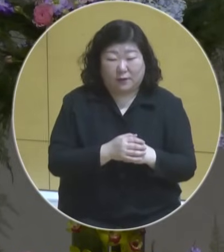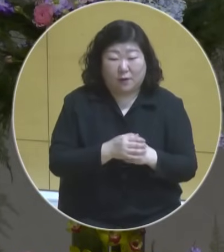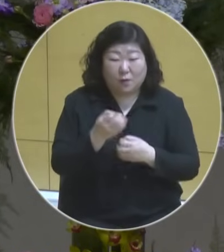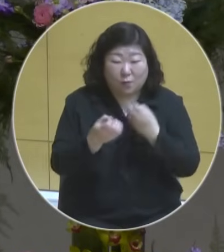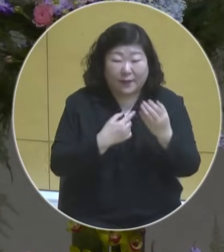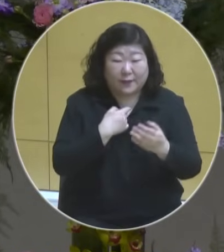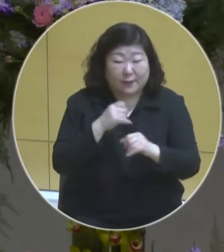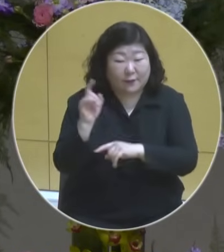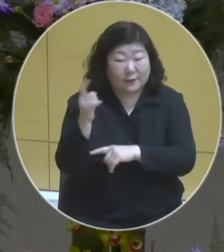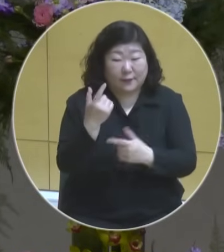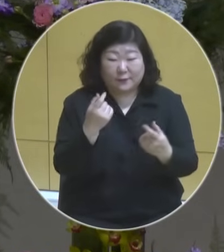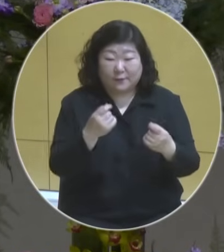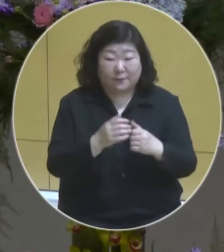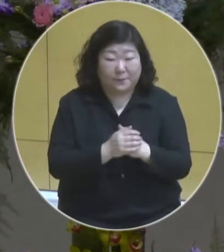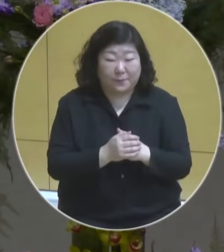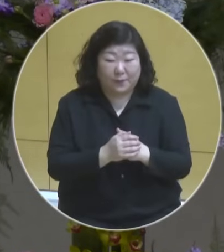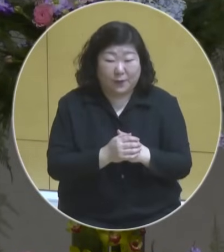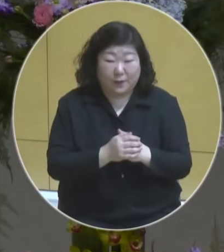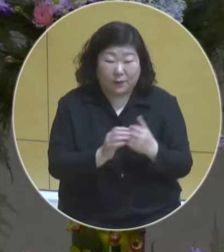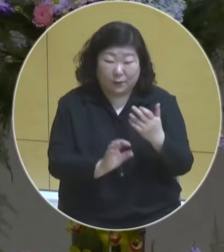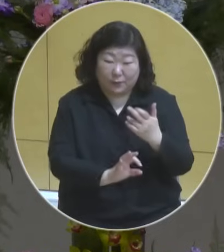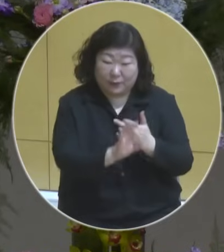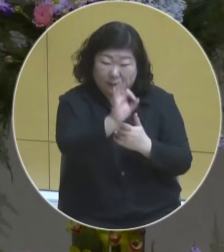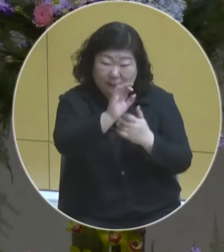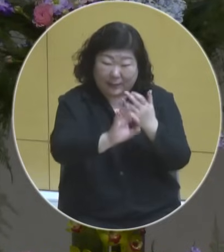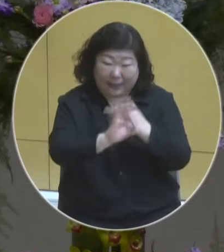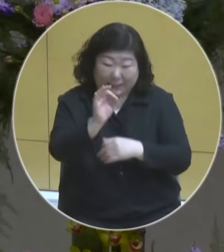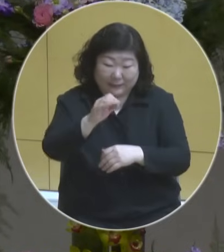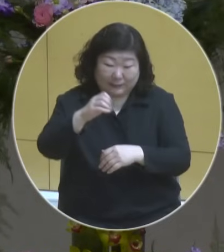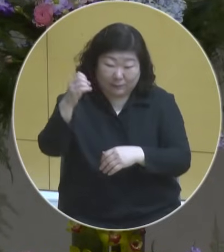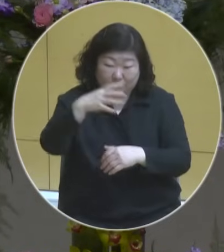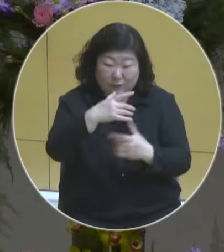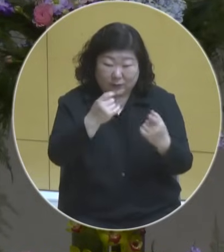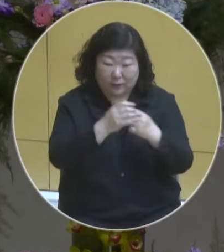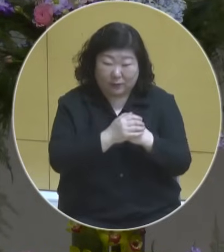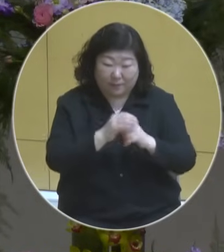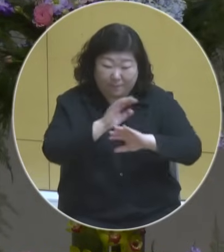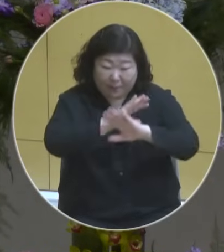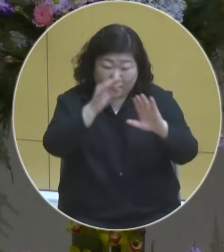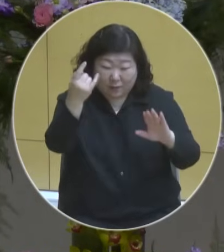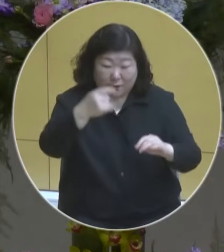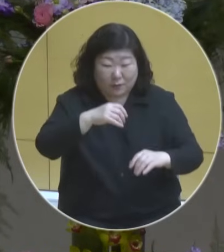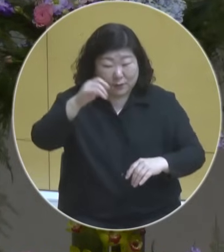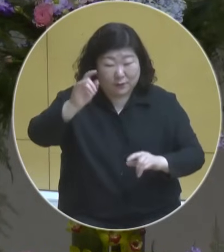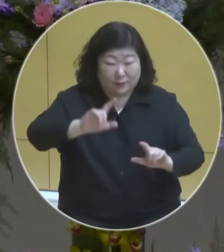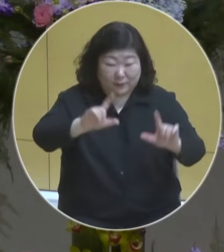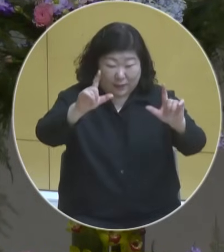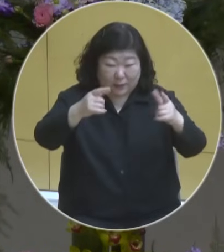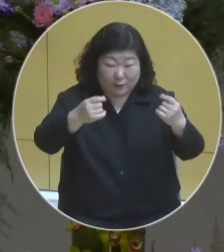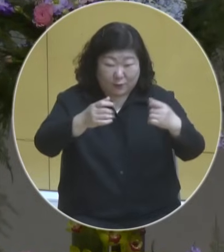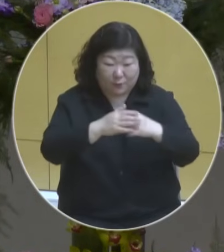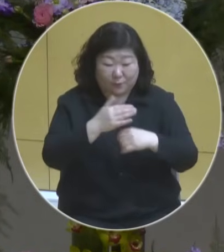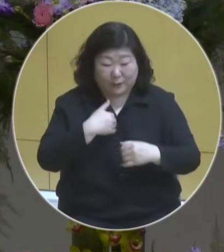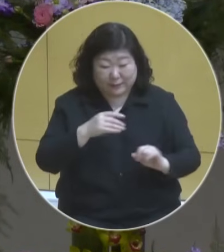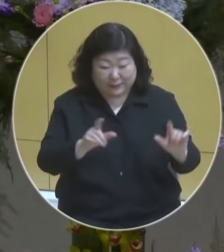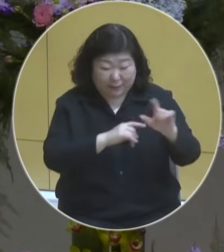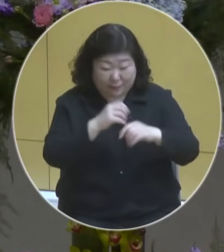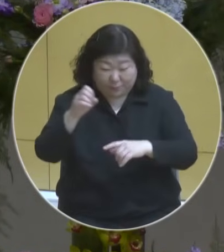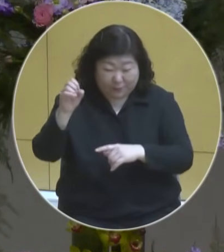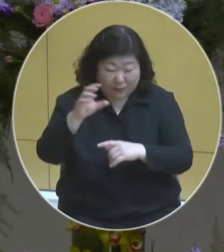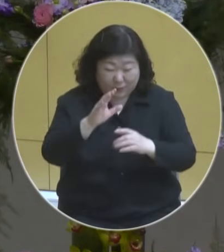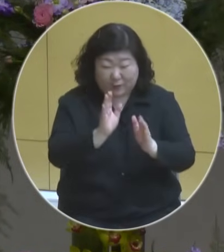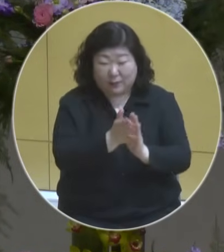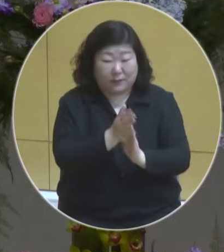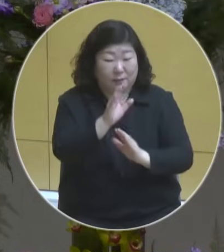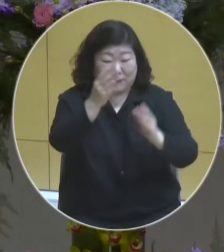돈의 아침 빛처럼 캄캄했던 내 인생속에 는 태양처럼 내 인생을 빛나게 하셨고 근심과 걱정으로